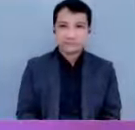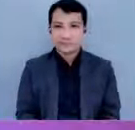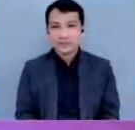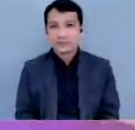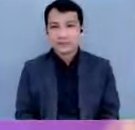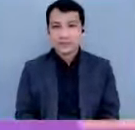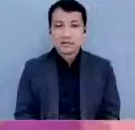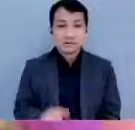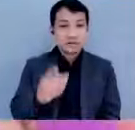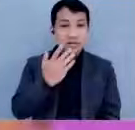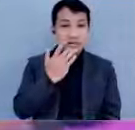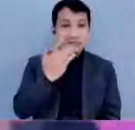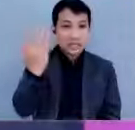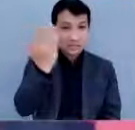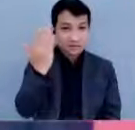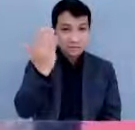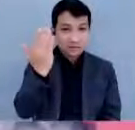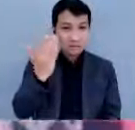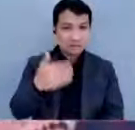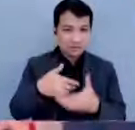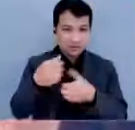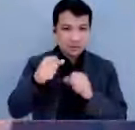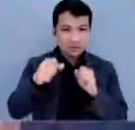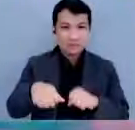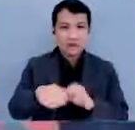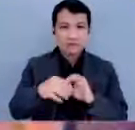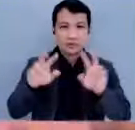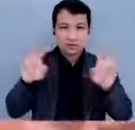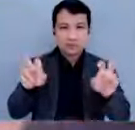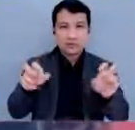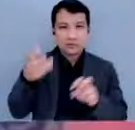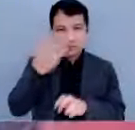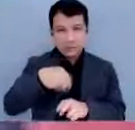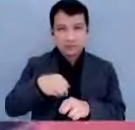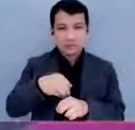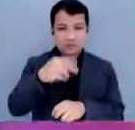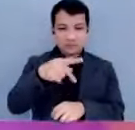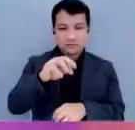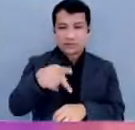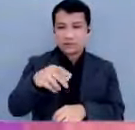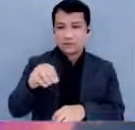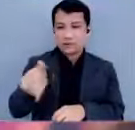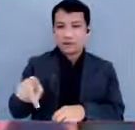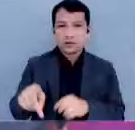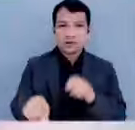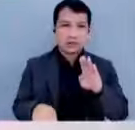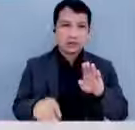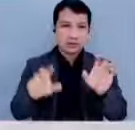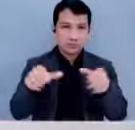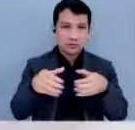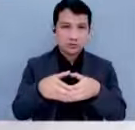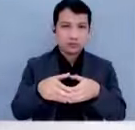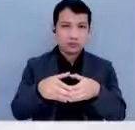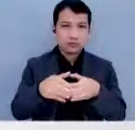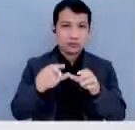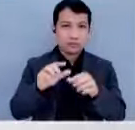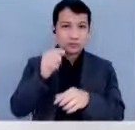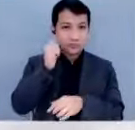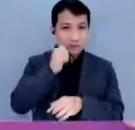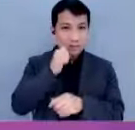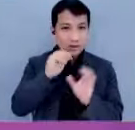Salamin, Salamin is out! Umaapaw ang ganda ng P-pop girl group na Bini sa kakalabas lang nilang music